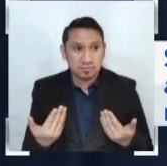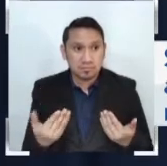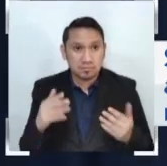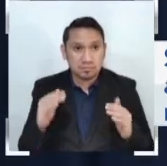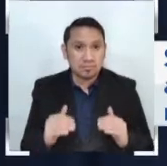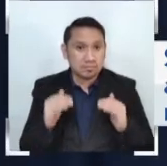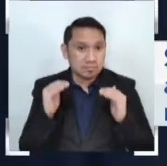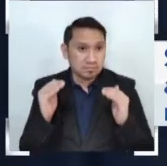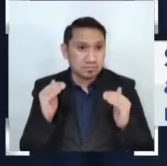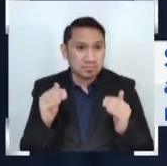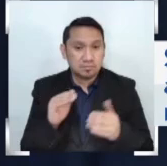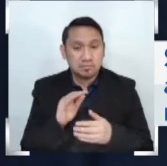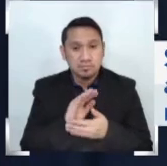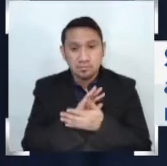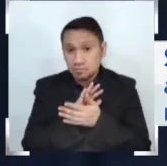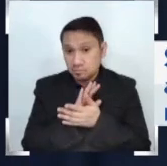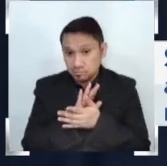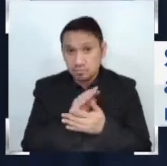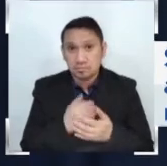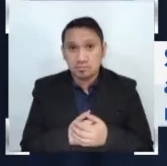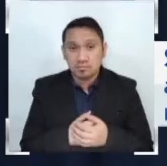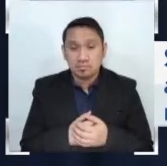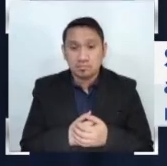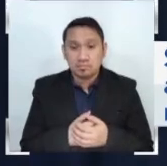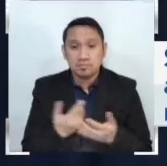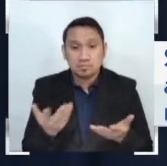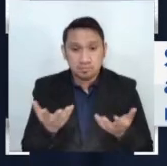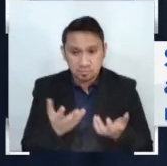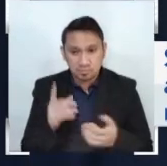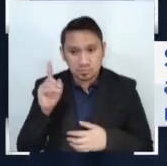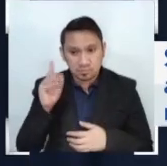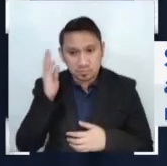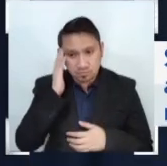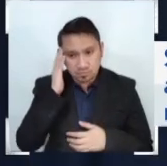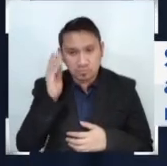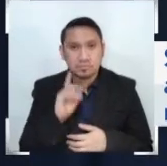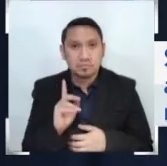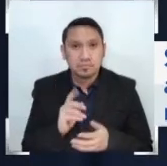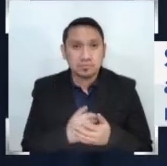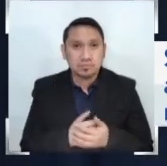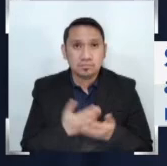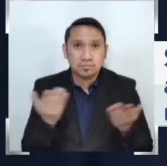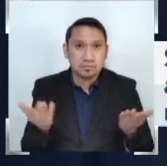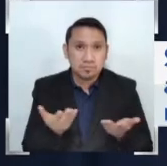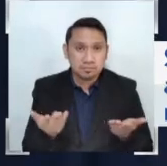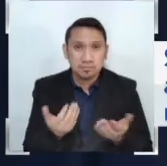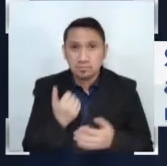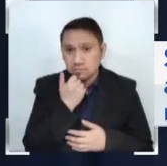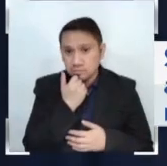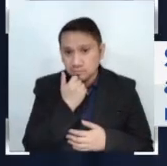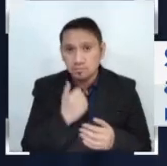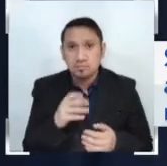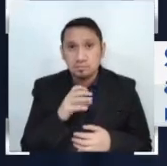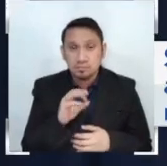mga COVID-19 cases. Ang nais nating malaman sa resolution, saan ba nagkamali o